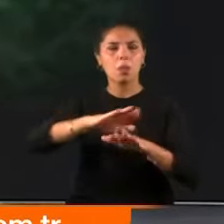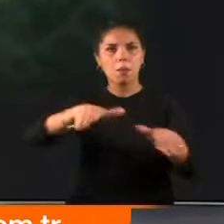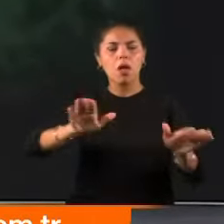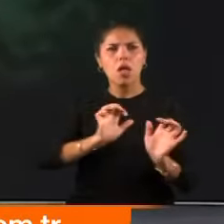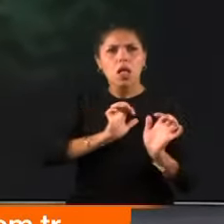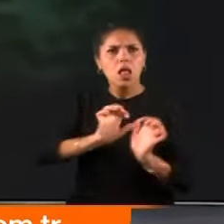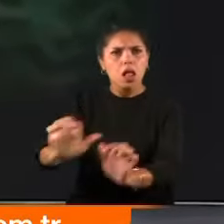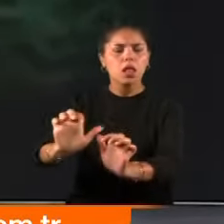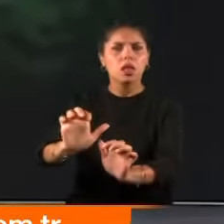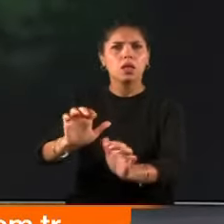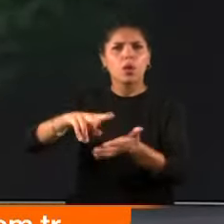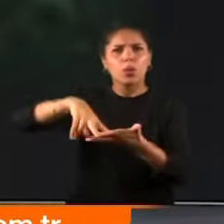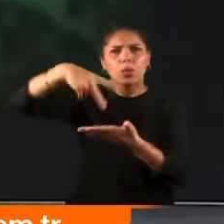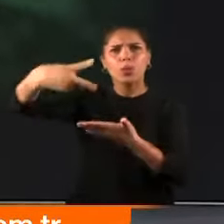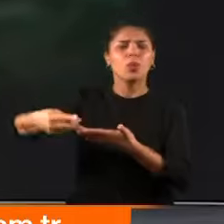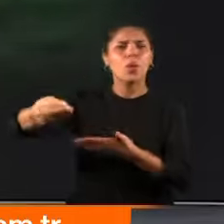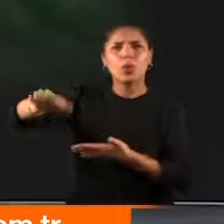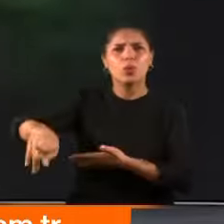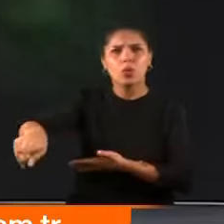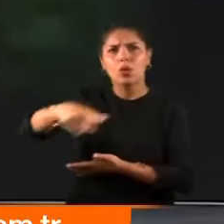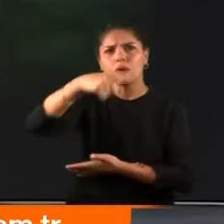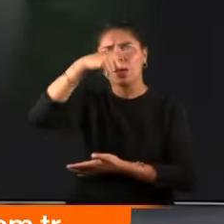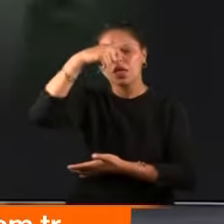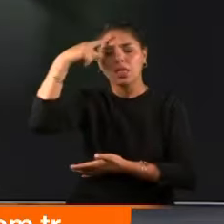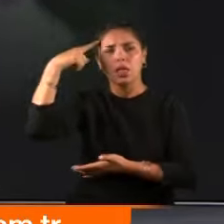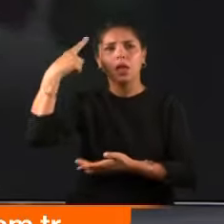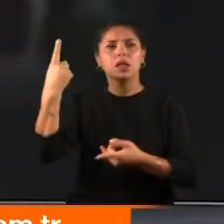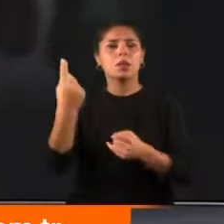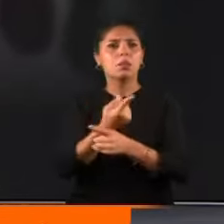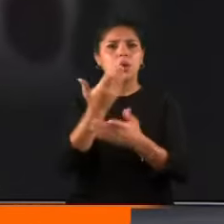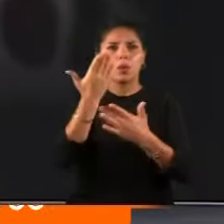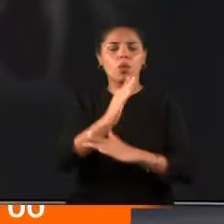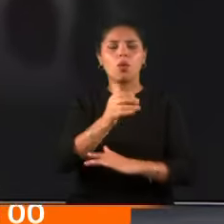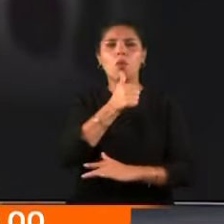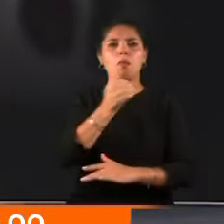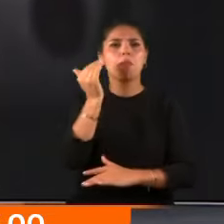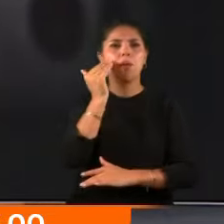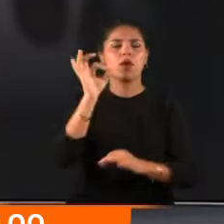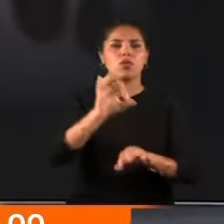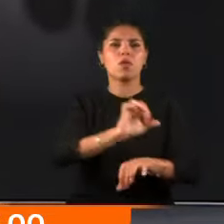itti. Yüzüstü yere düşen küçük çocuğun neyse ki ciddi bir şey yok. Babaanne cezaevinde.